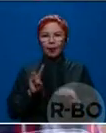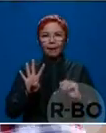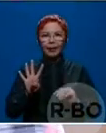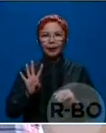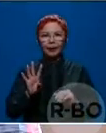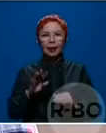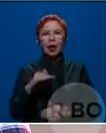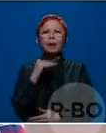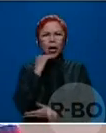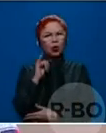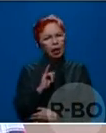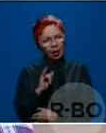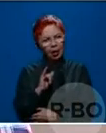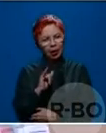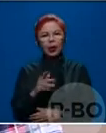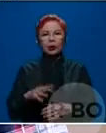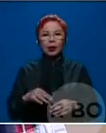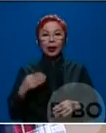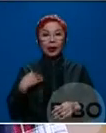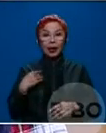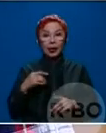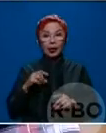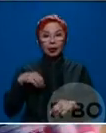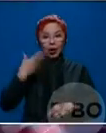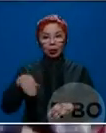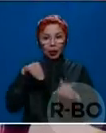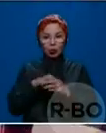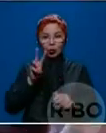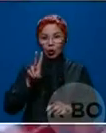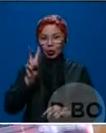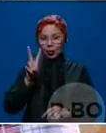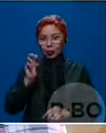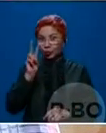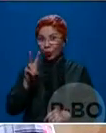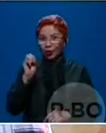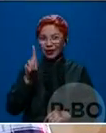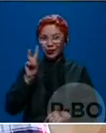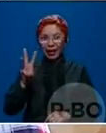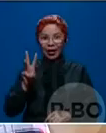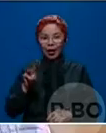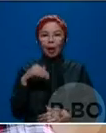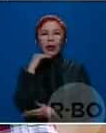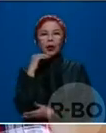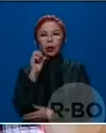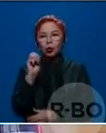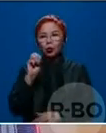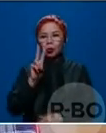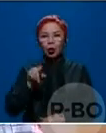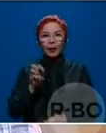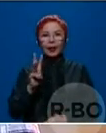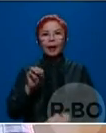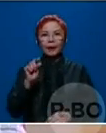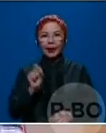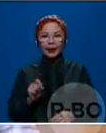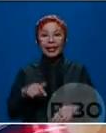pengangguran juga sama ketika kami masuk 2013 pengangguran itu 8,3% sekarang jadi